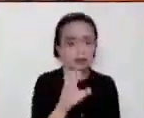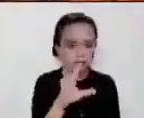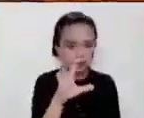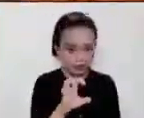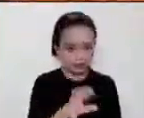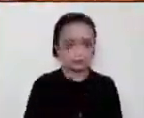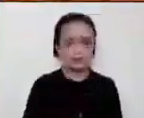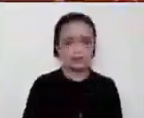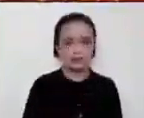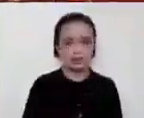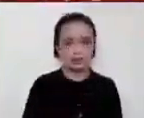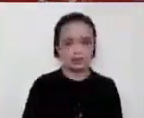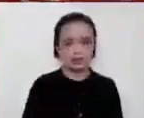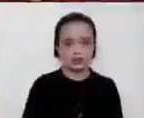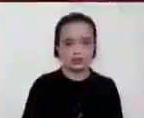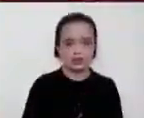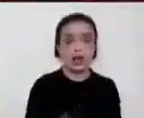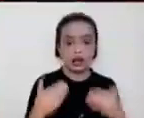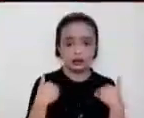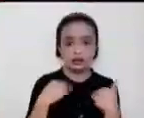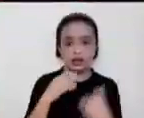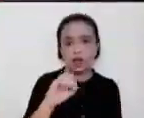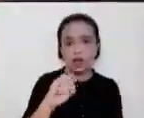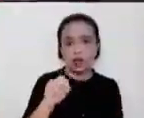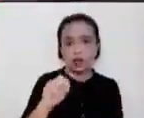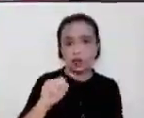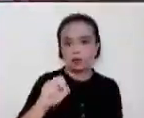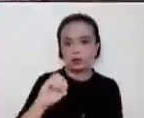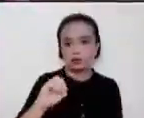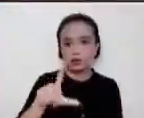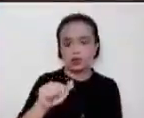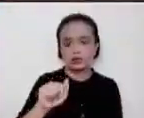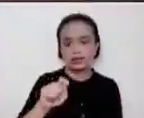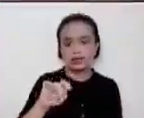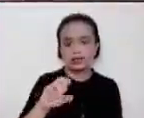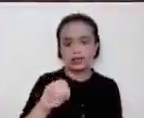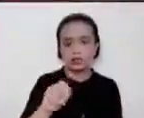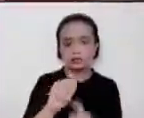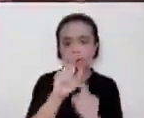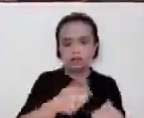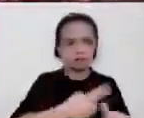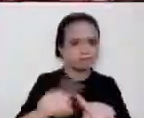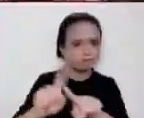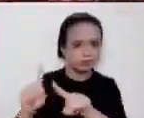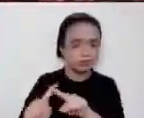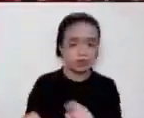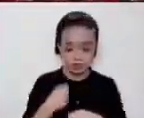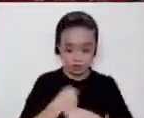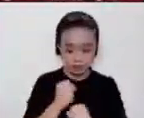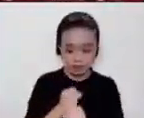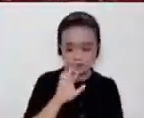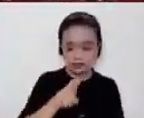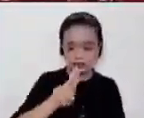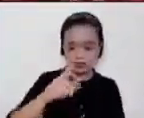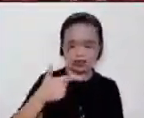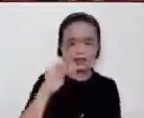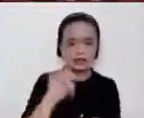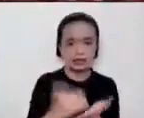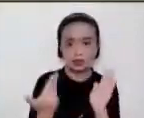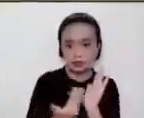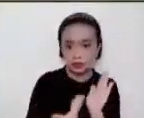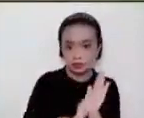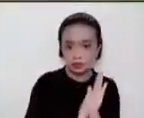Tapos ano, may consolation prize. Ang paggawa ng basahan ay isang patunay na ang mga maliliit